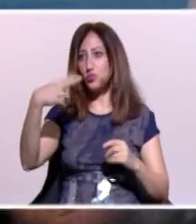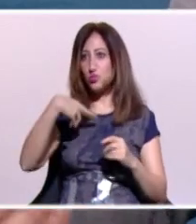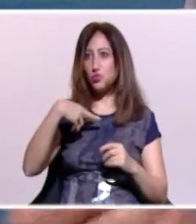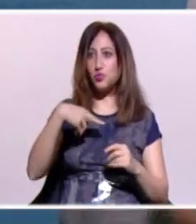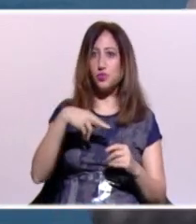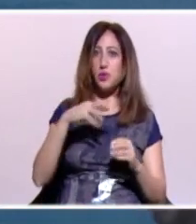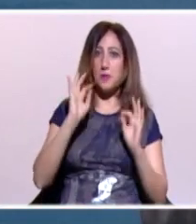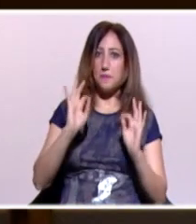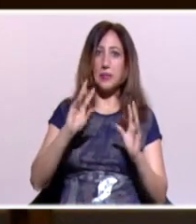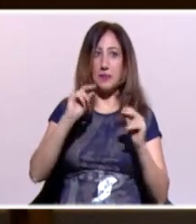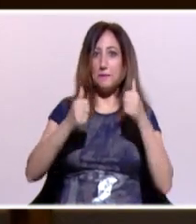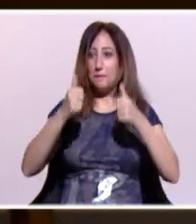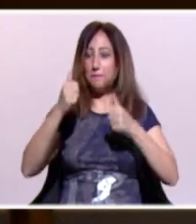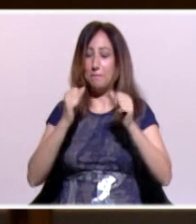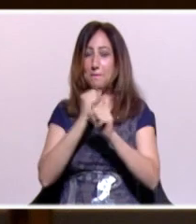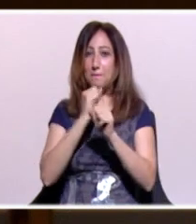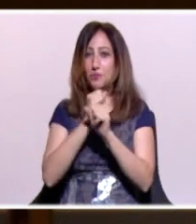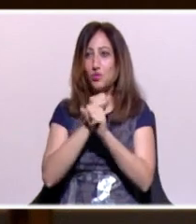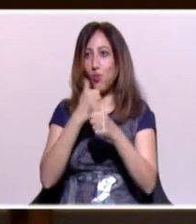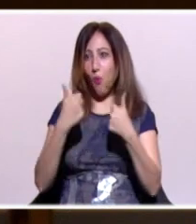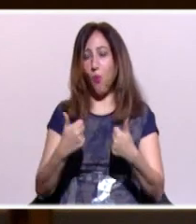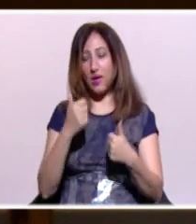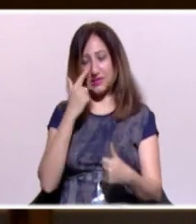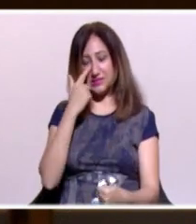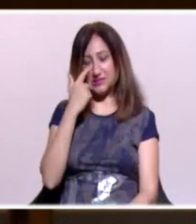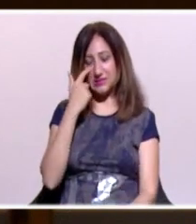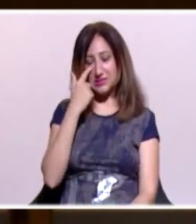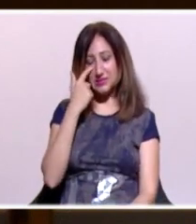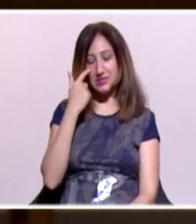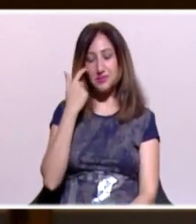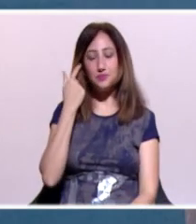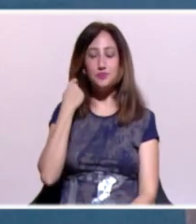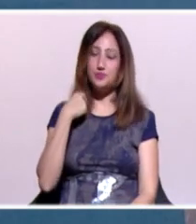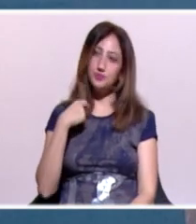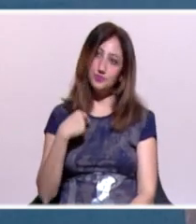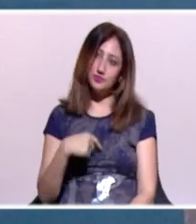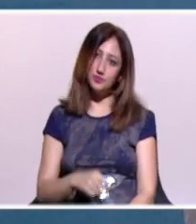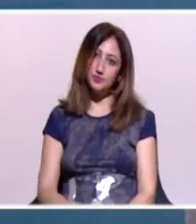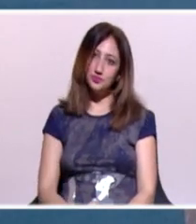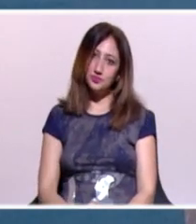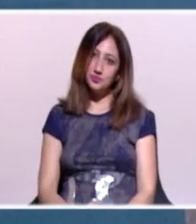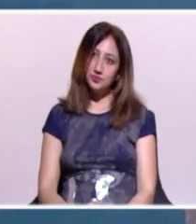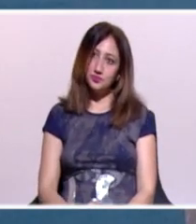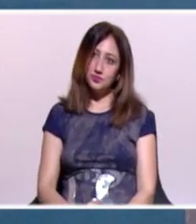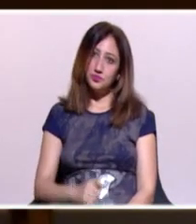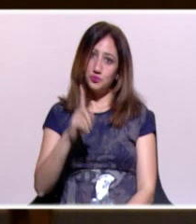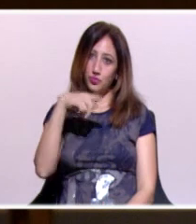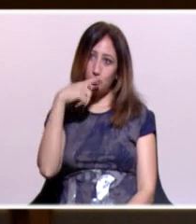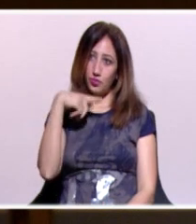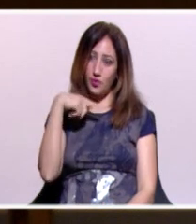واحد مباراه حواريه بيلعب. اه الحقيقه آه. والحقيقه انت كنت خصوصا لما اصل خلي